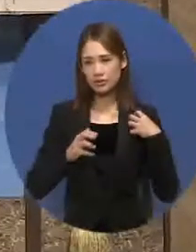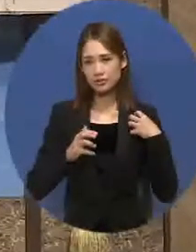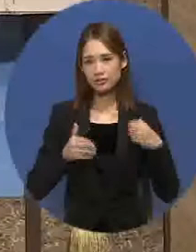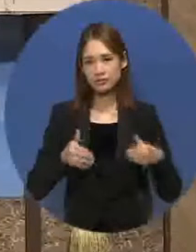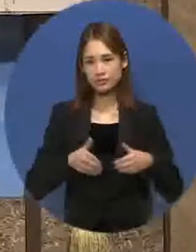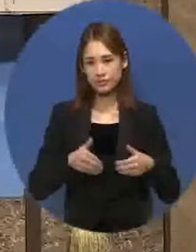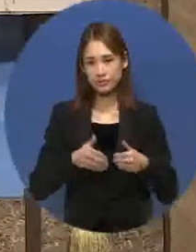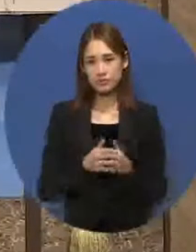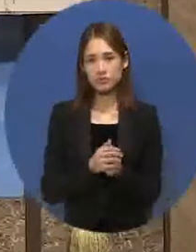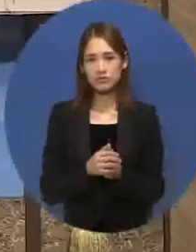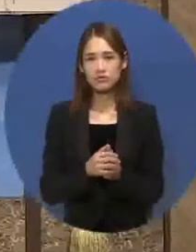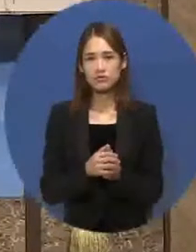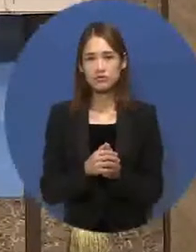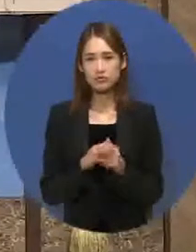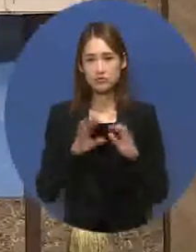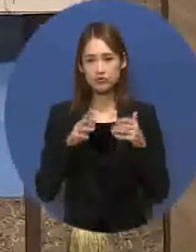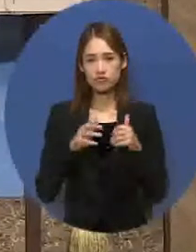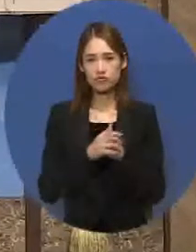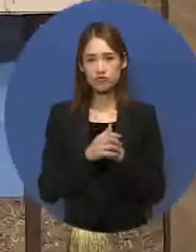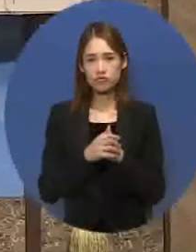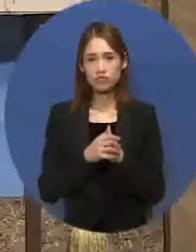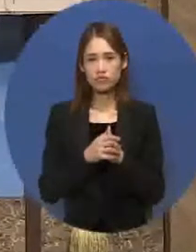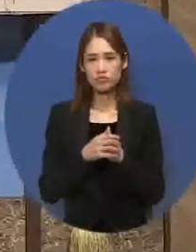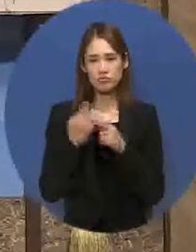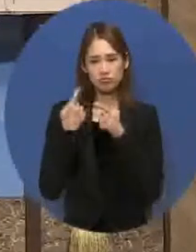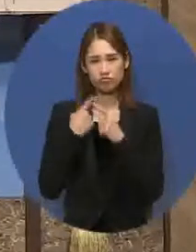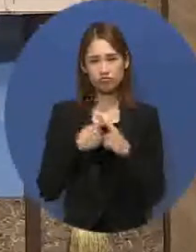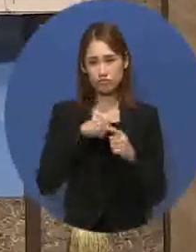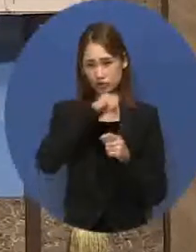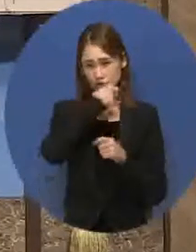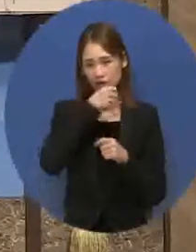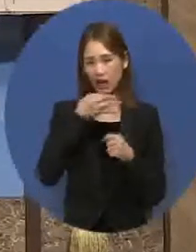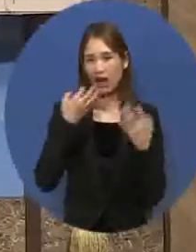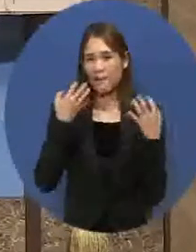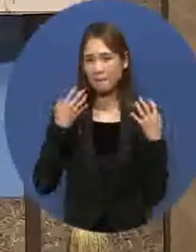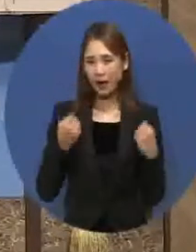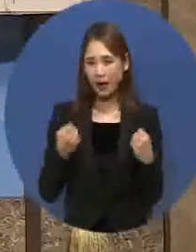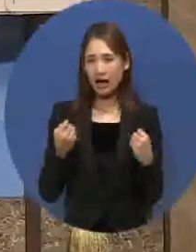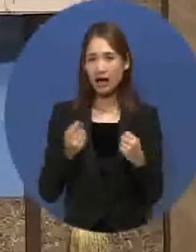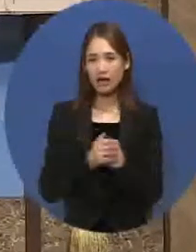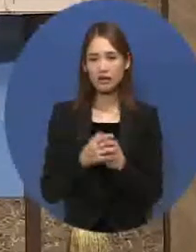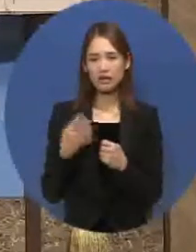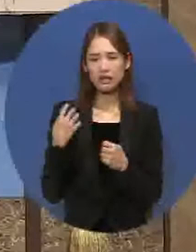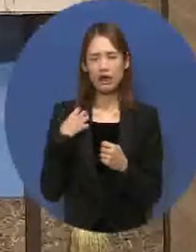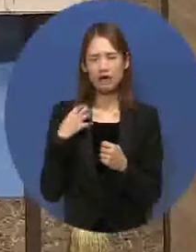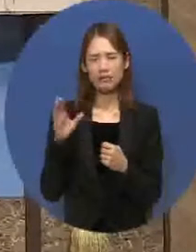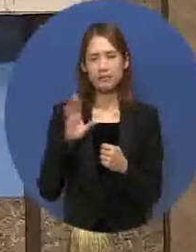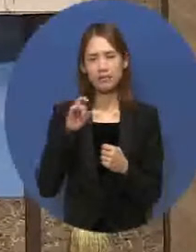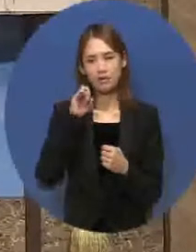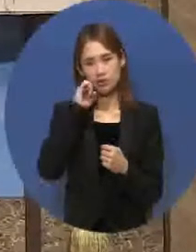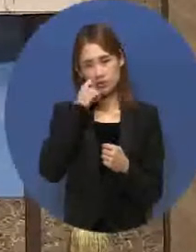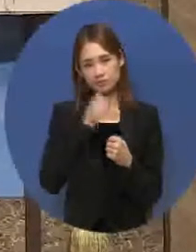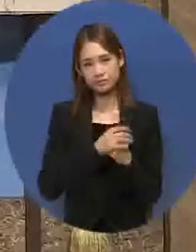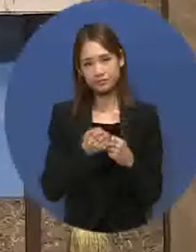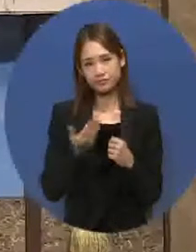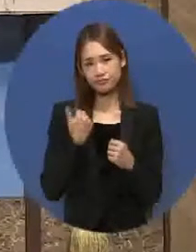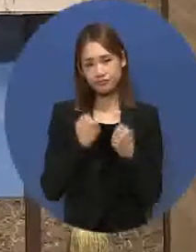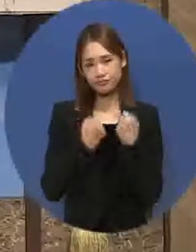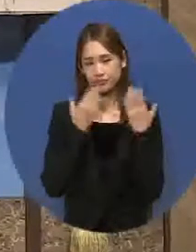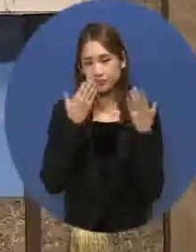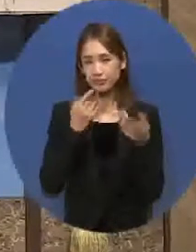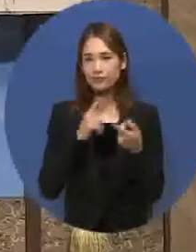져야 되는데 국가가 무작정 또 예산이 많아서 뭐 책임을 질 수가 없으니까 아까 말씀처럼